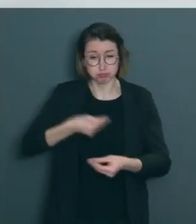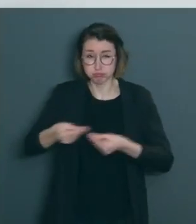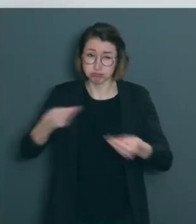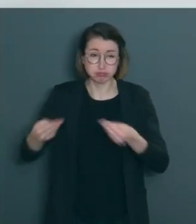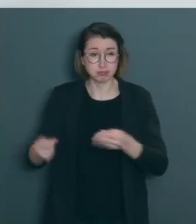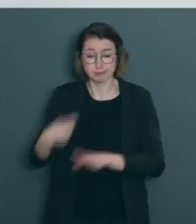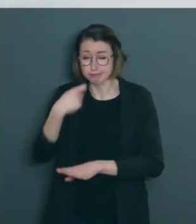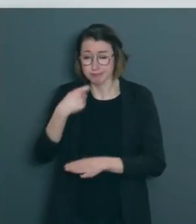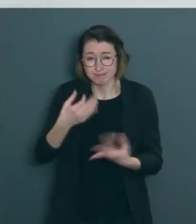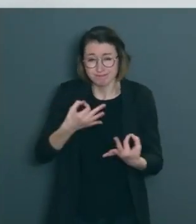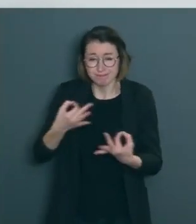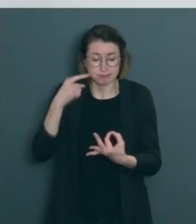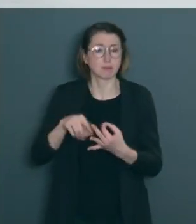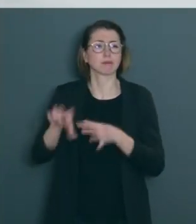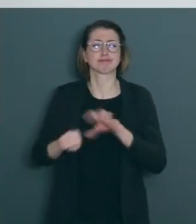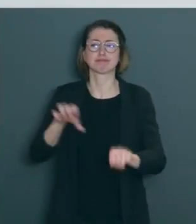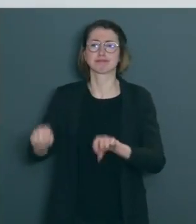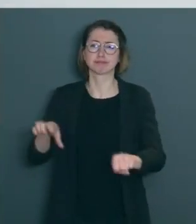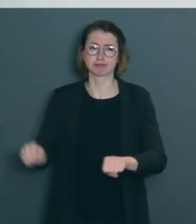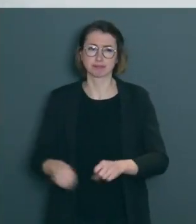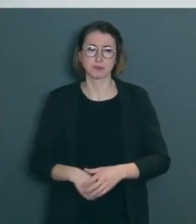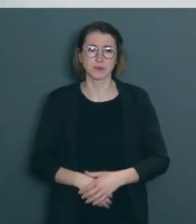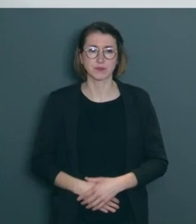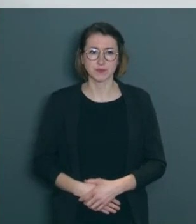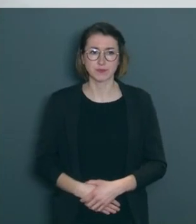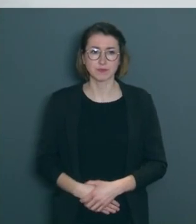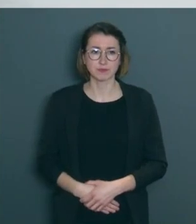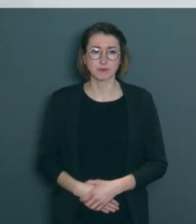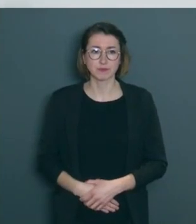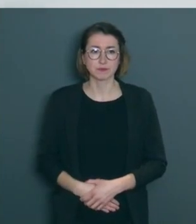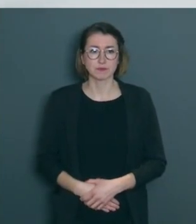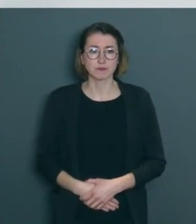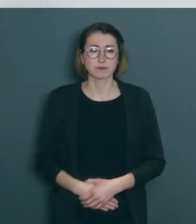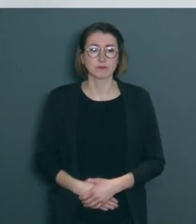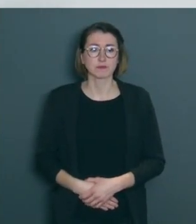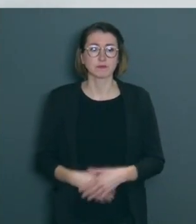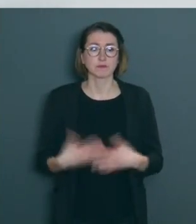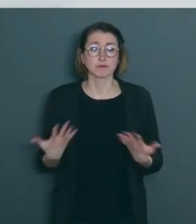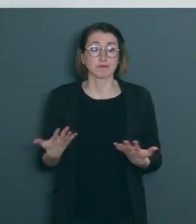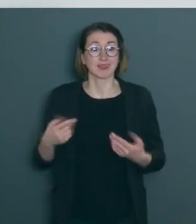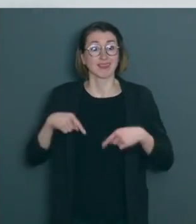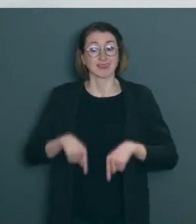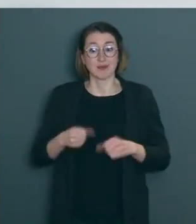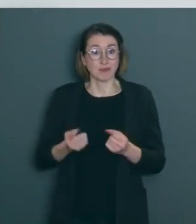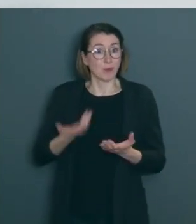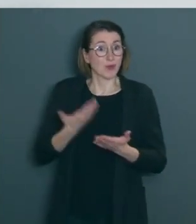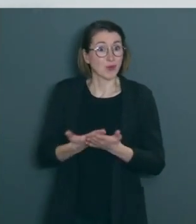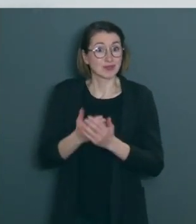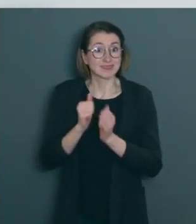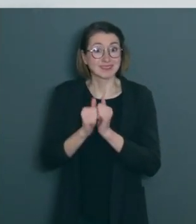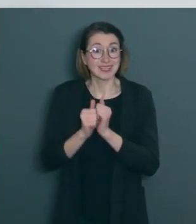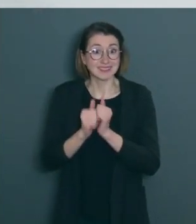Évidemment, si l'on dit que le testing est un service que l'on rend possible à la population, il y a aussi quand même là une